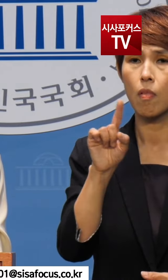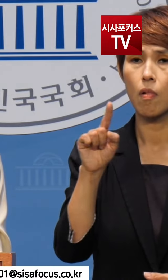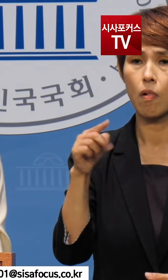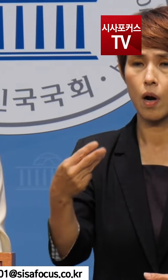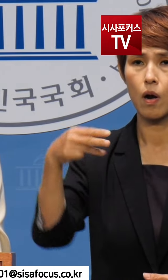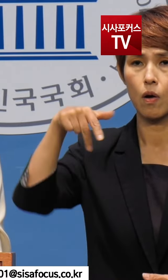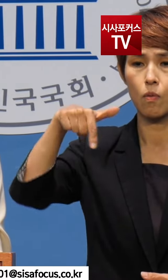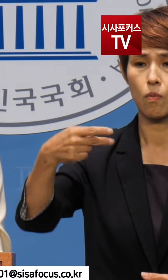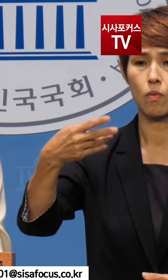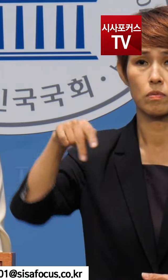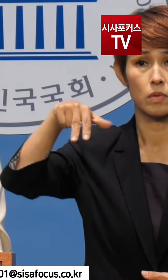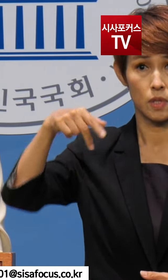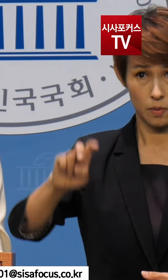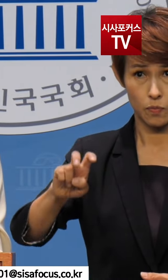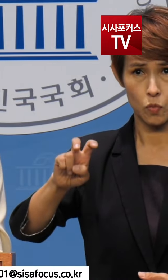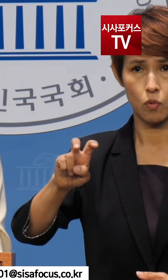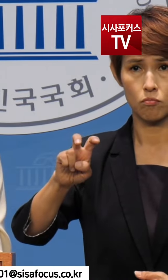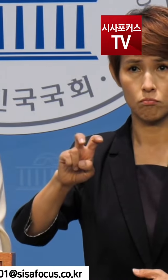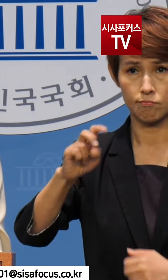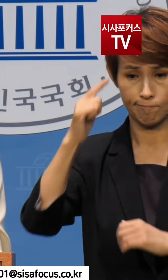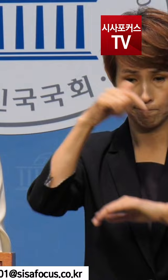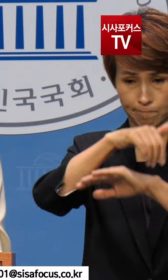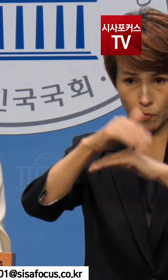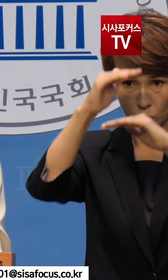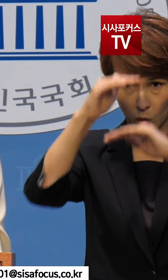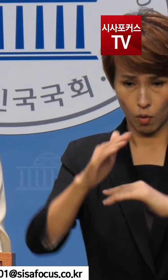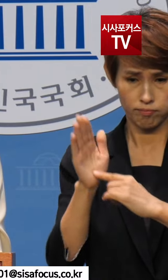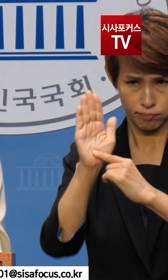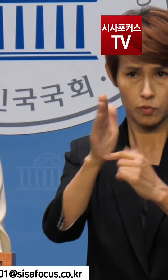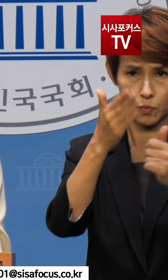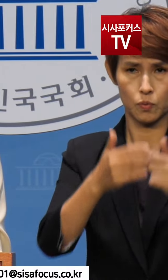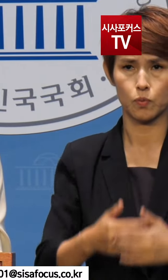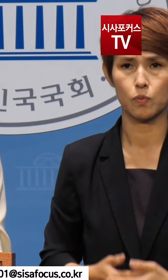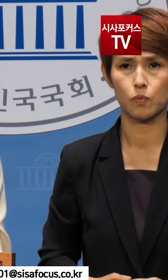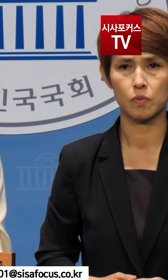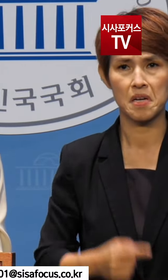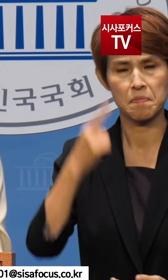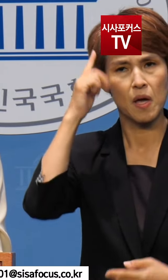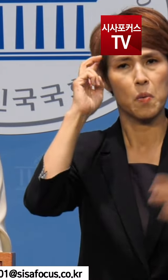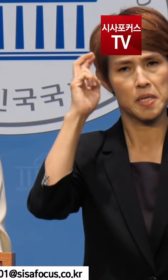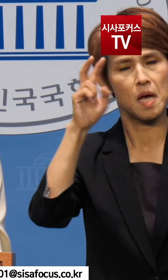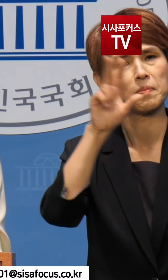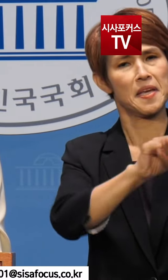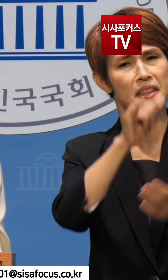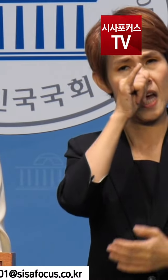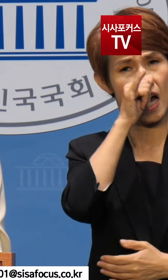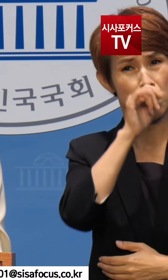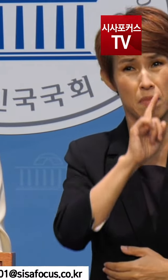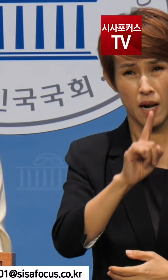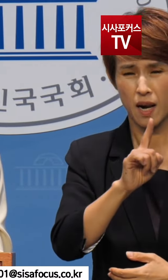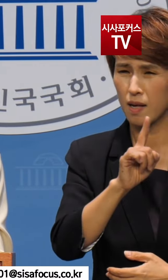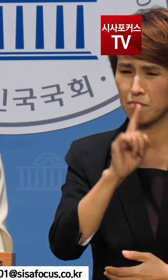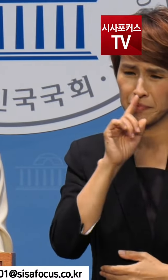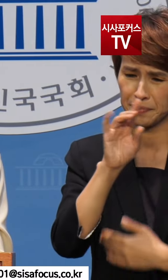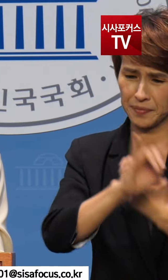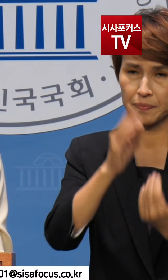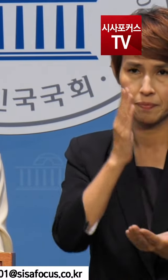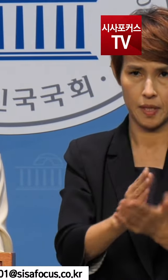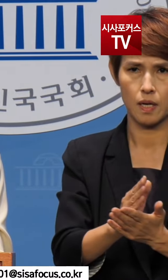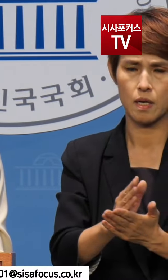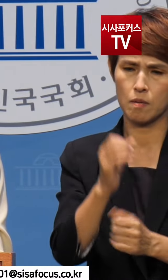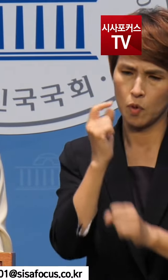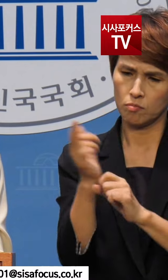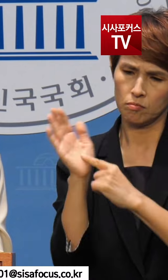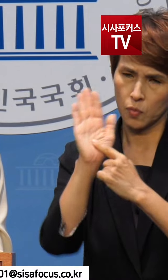공개하십시오. 검인정 교과서여서 현재 개발업체 핑계를 대지만 이미 공개했어야 했습니다.